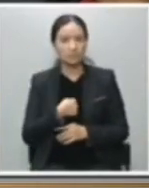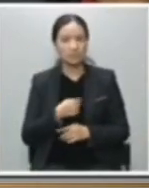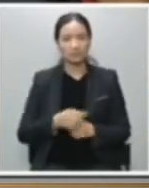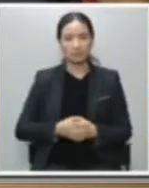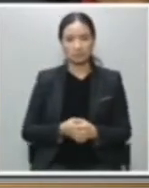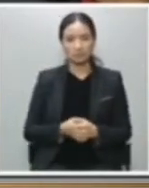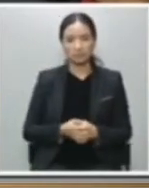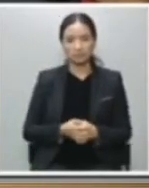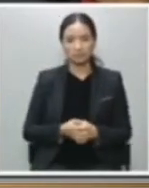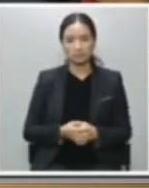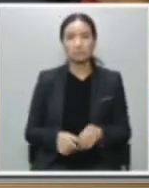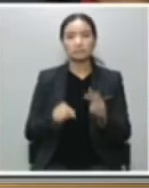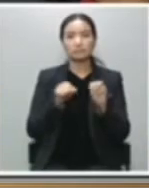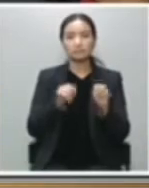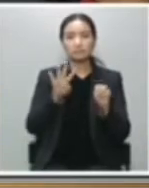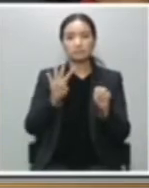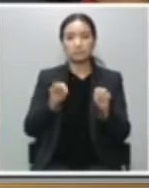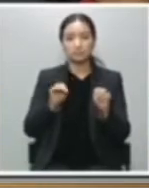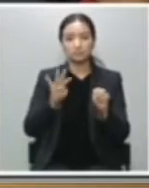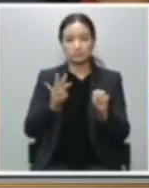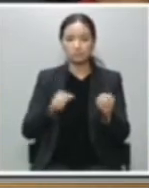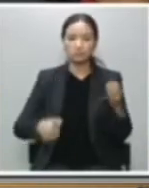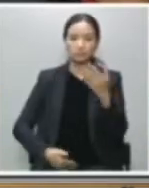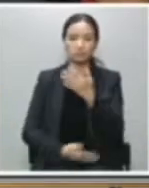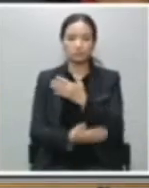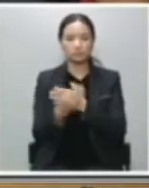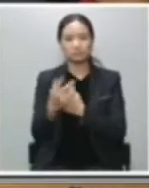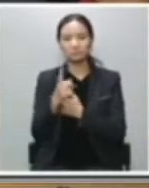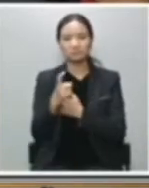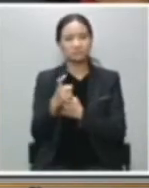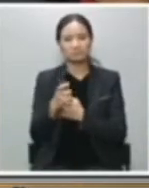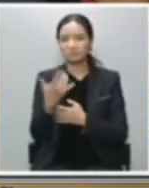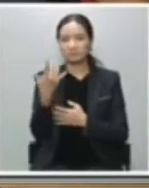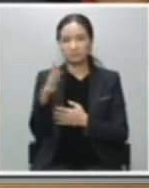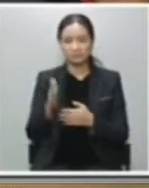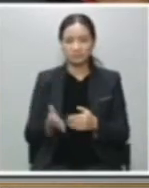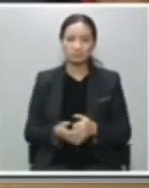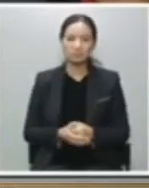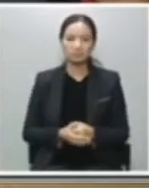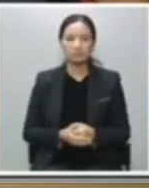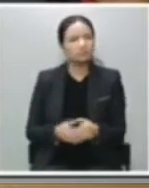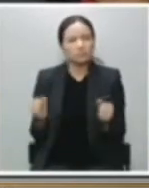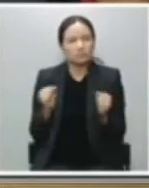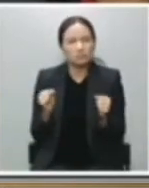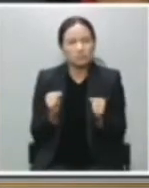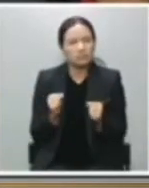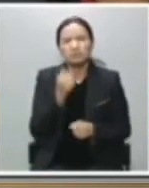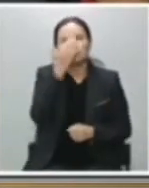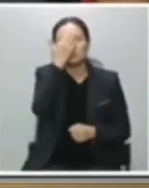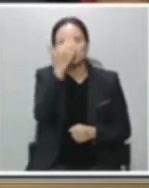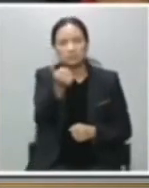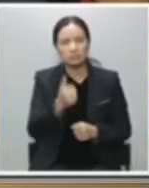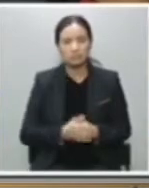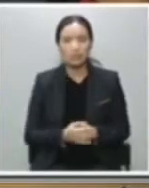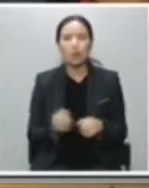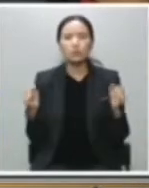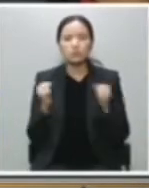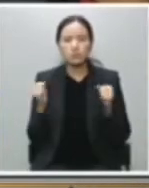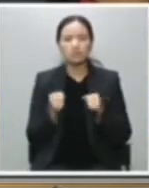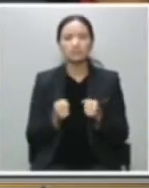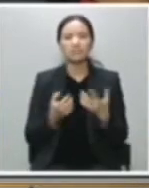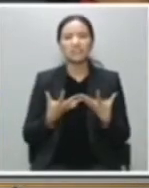ม.44เราพลาดโอกาสกับการตั้งมาแล้วจริงๆไม่รู้จะกลัวทำไมความกลัวมันทำ